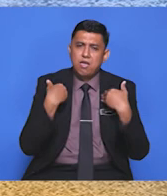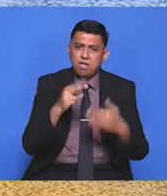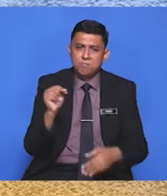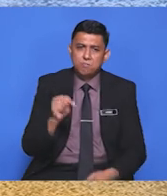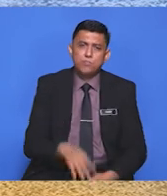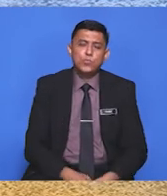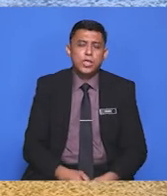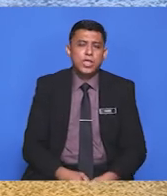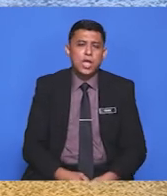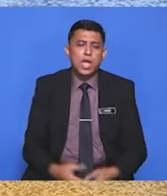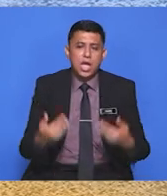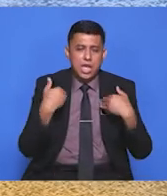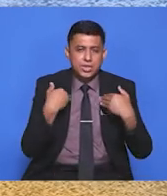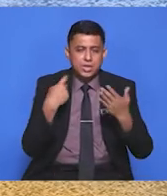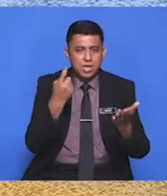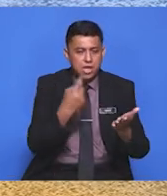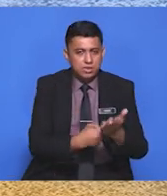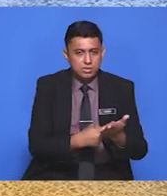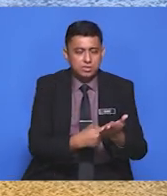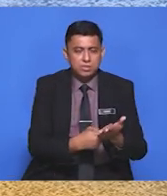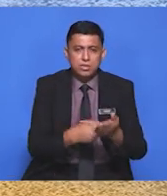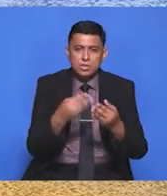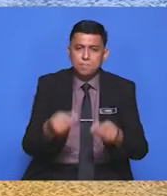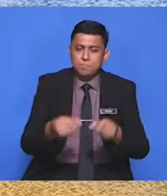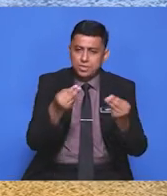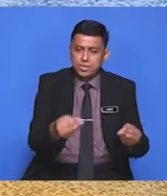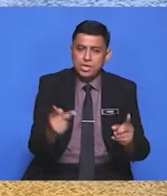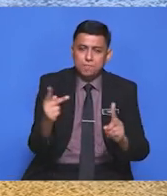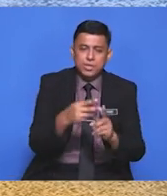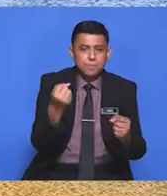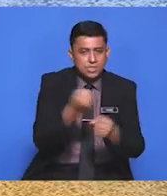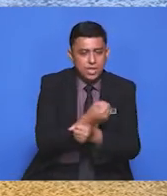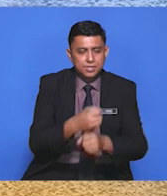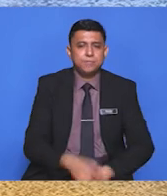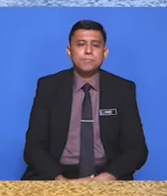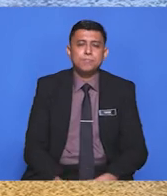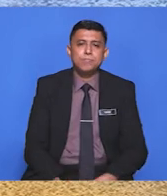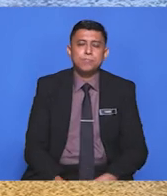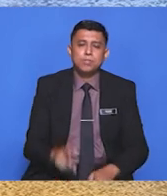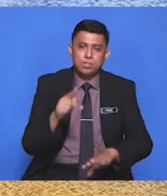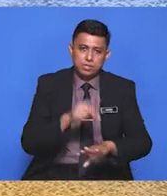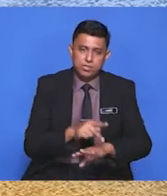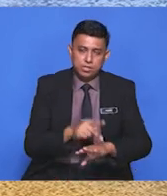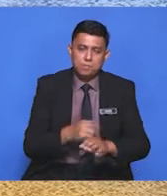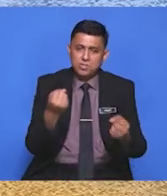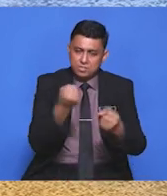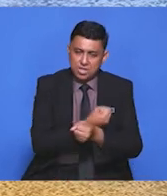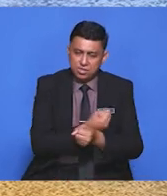pastilah akan dipengaruhi oleh harga yang ditawarkan oleh pesaing. Ketika persaingan